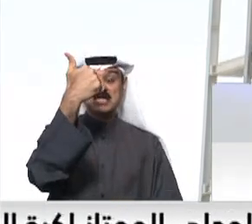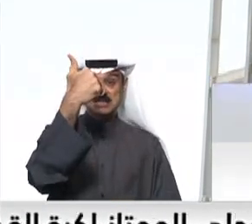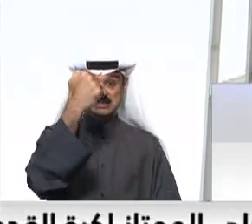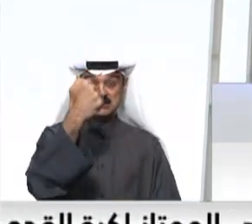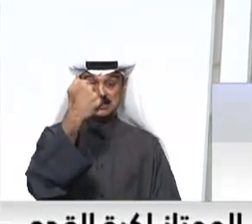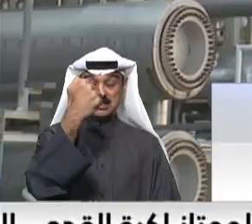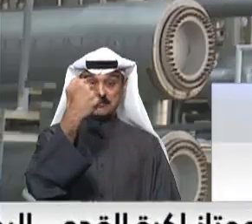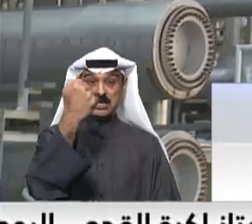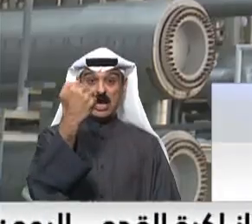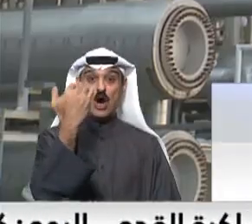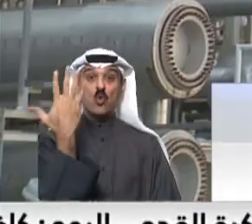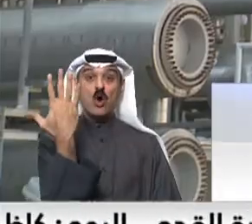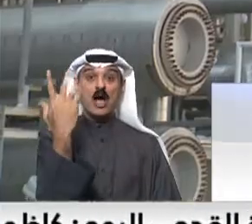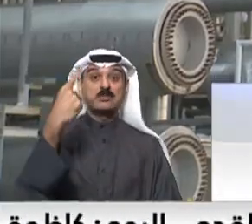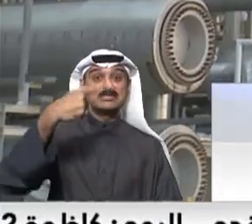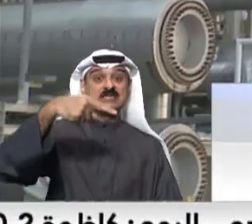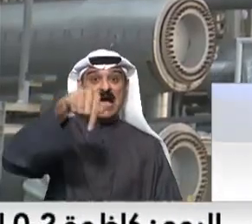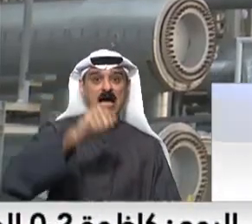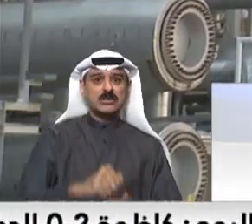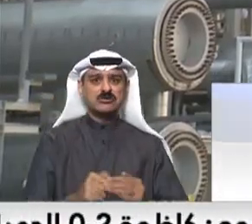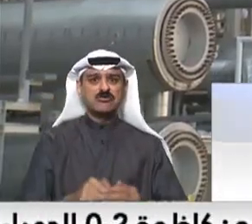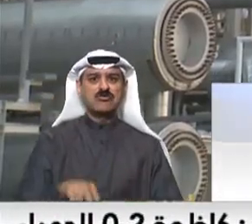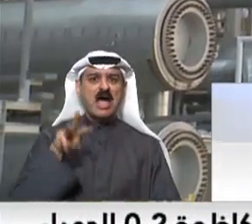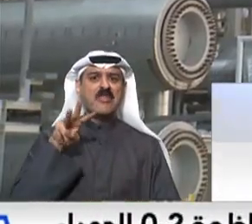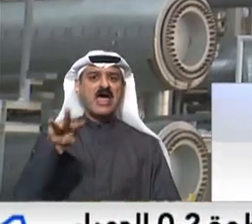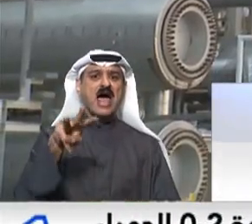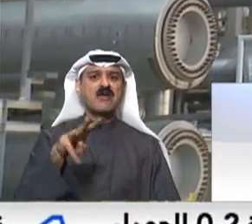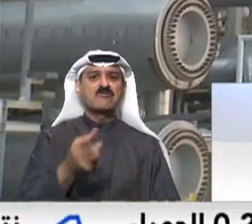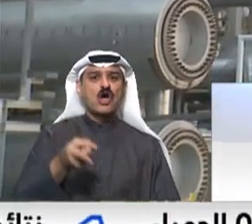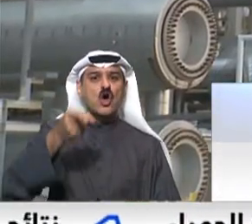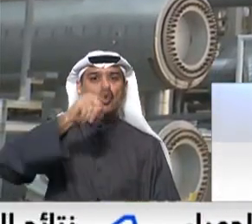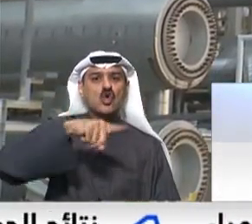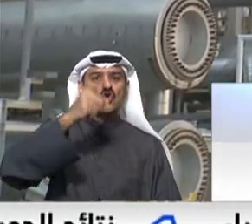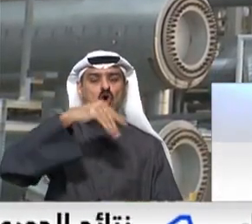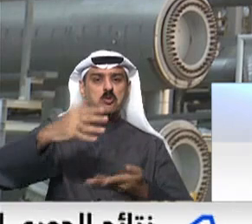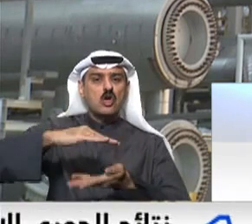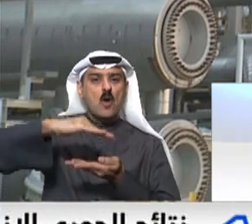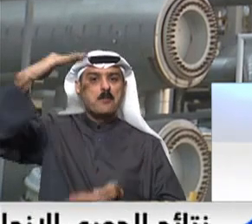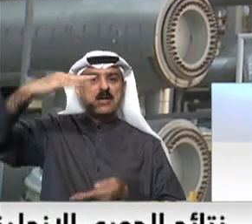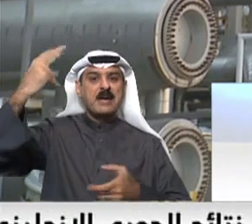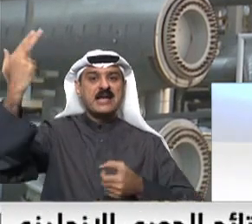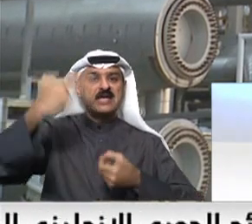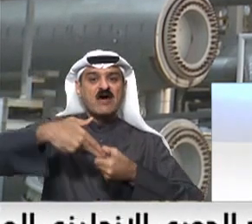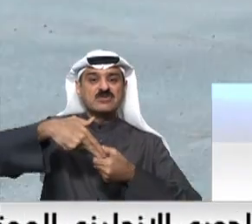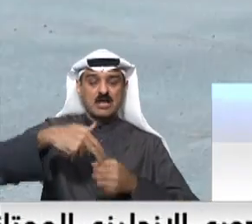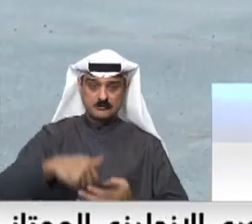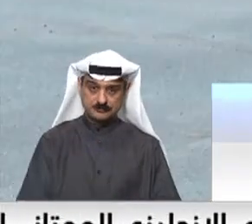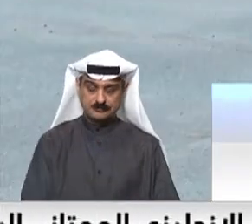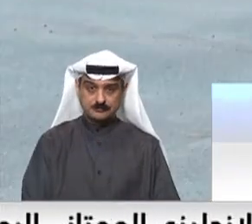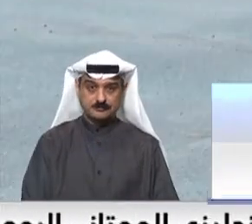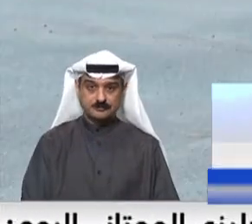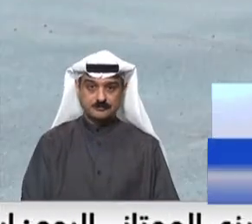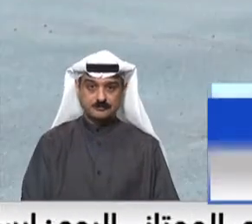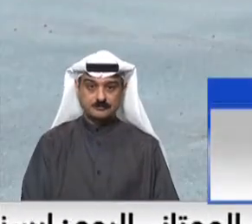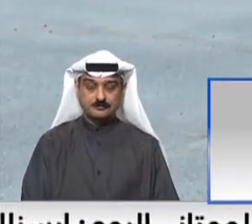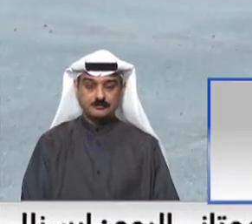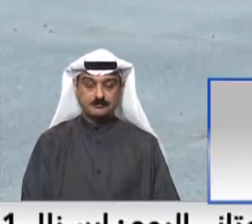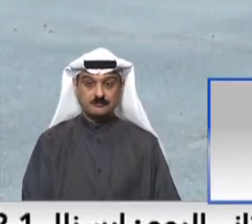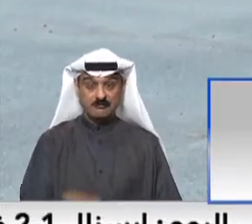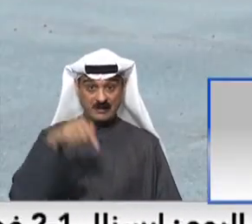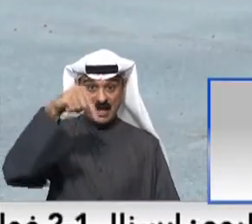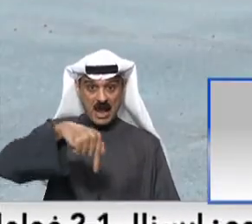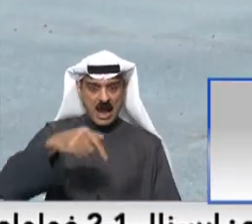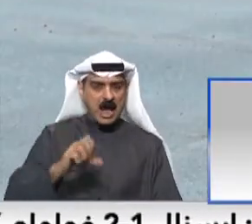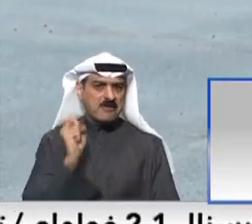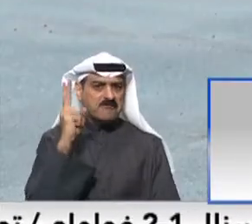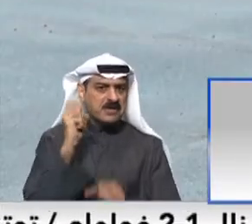برميل يوميا، مسجلة إنجازا جديدا يضاف إلى إنجازاتها. مشروع المصفاة الأخيرة طبعا من أهم